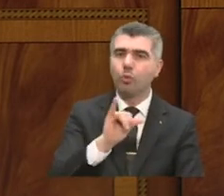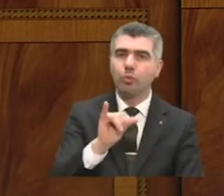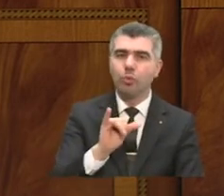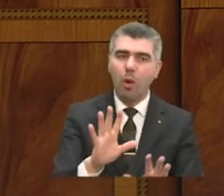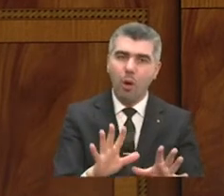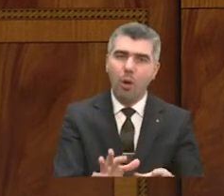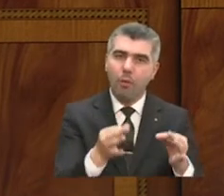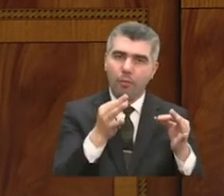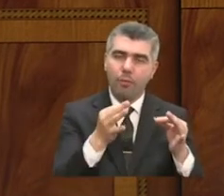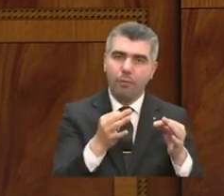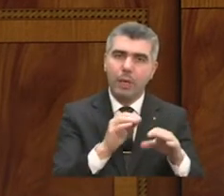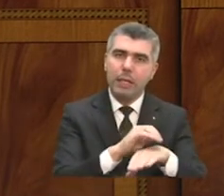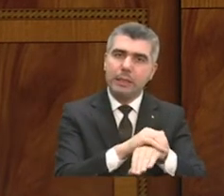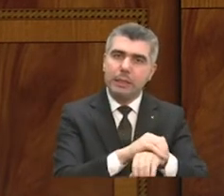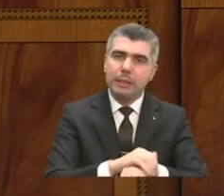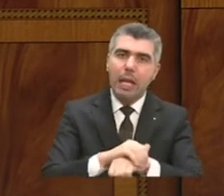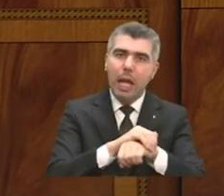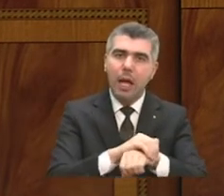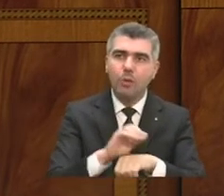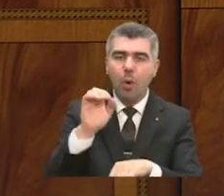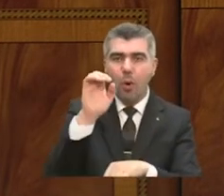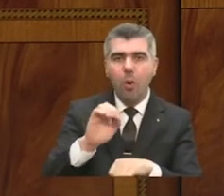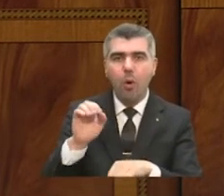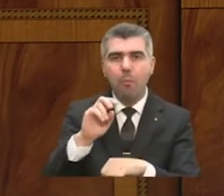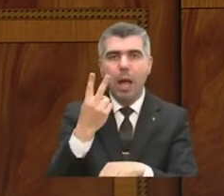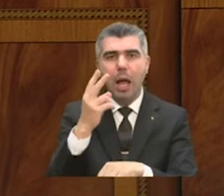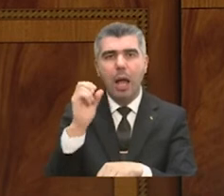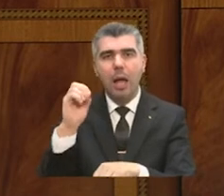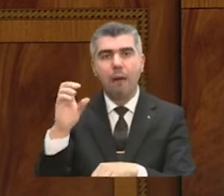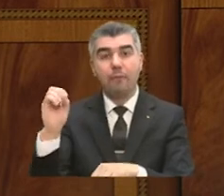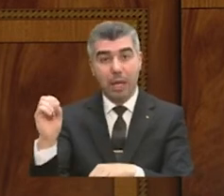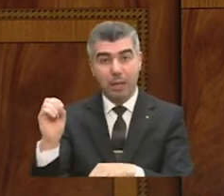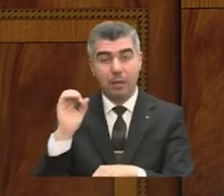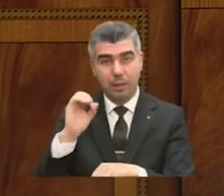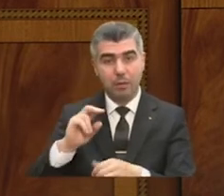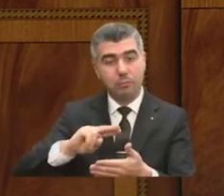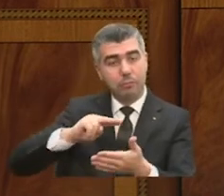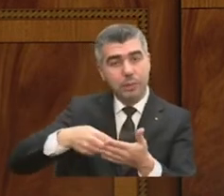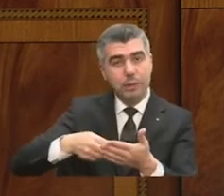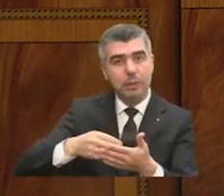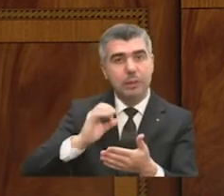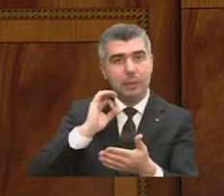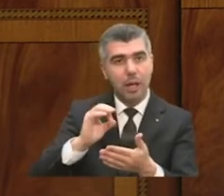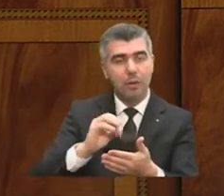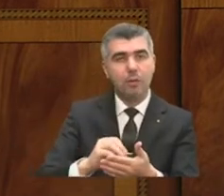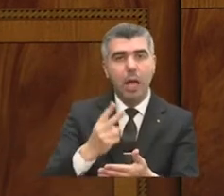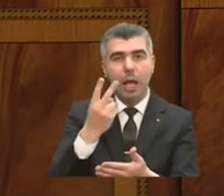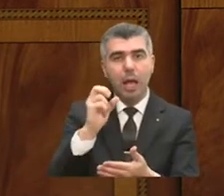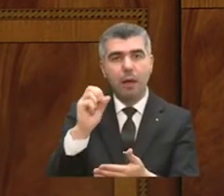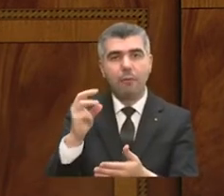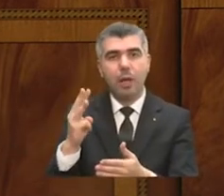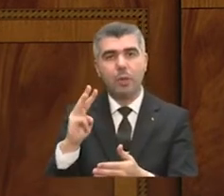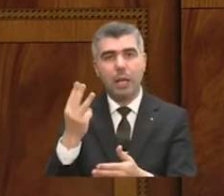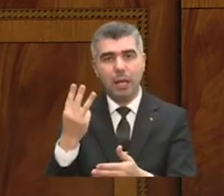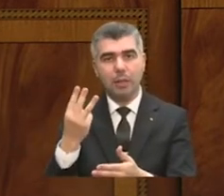de colonisateur. Alors, qu'est-ce qui s'est passé? Donc, nous avions en 2000